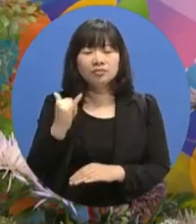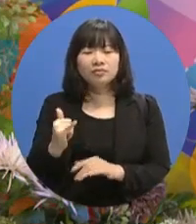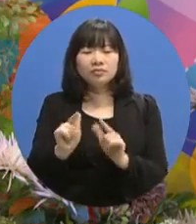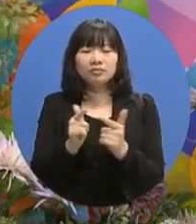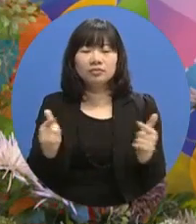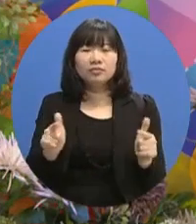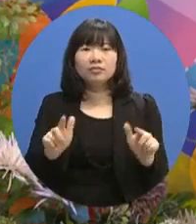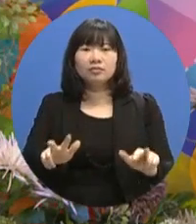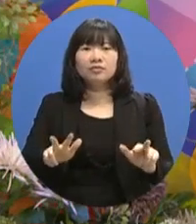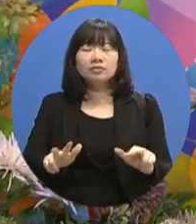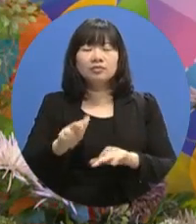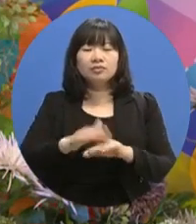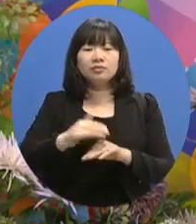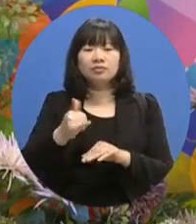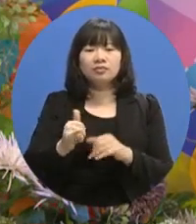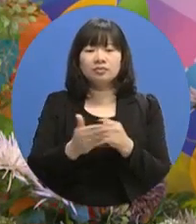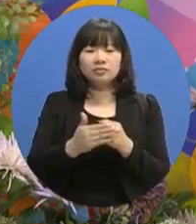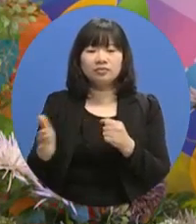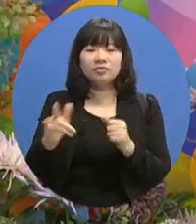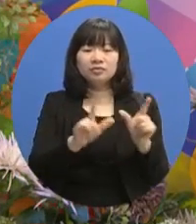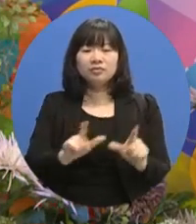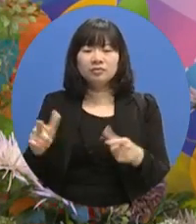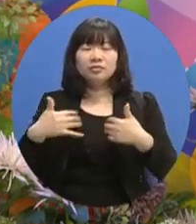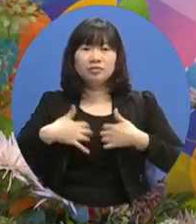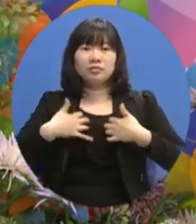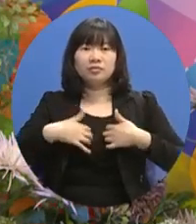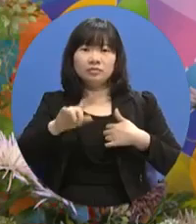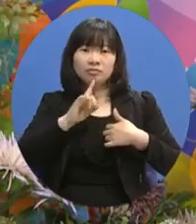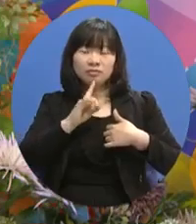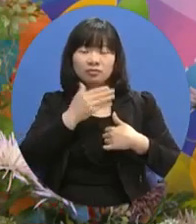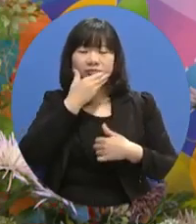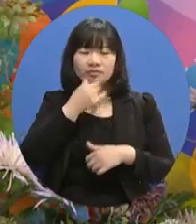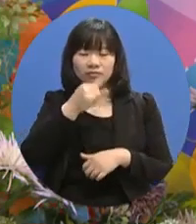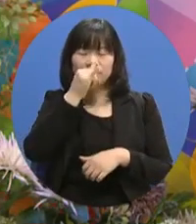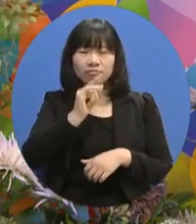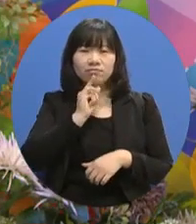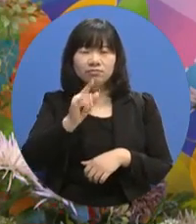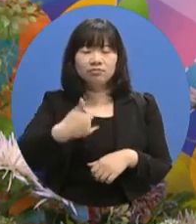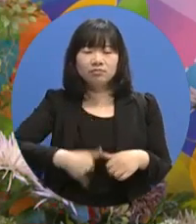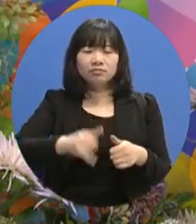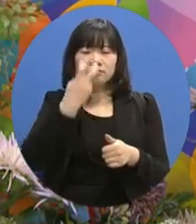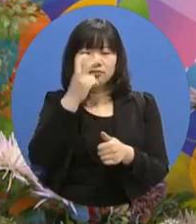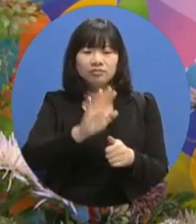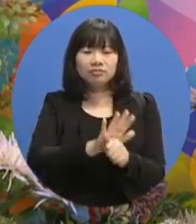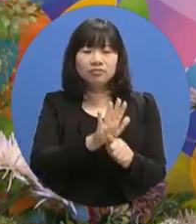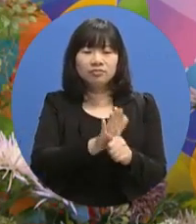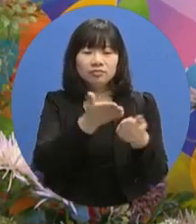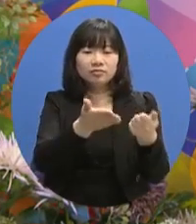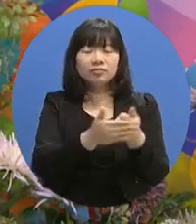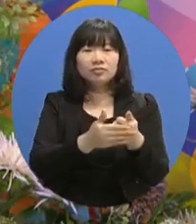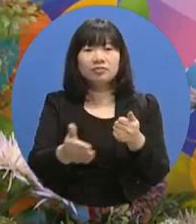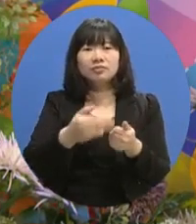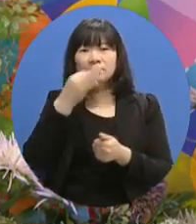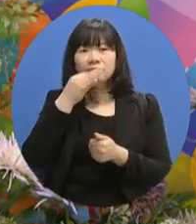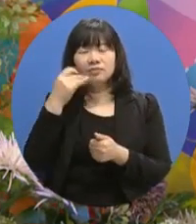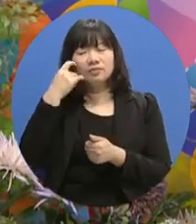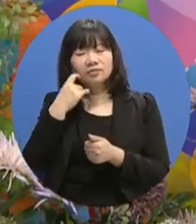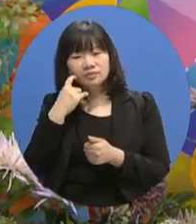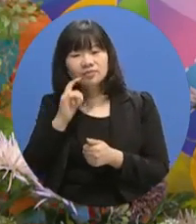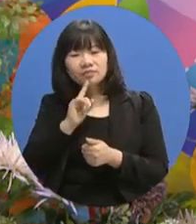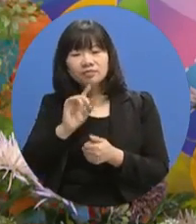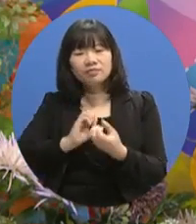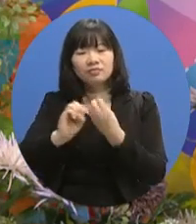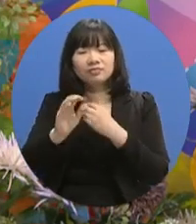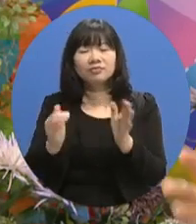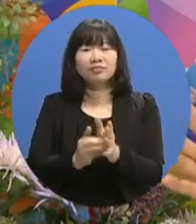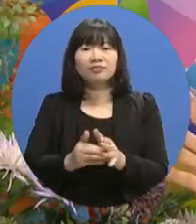조부모님들이 손자녀로 인해 생활이 즐겁고 행복하다. 네. 자녀를 도울 수 있어 보람을 느낀다고 답해 주셨어요.